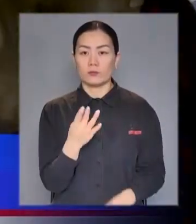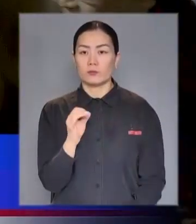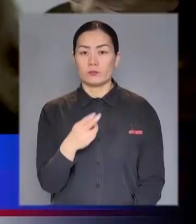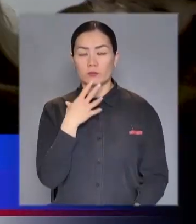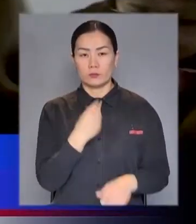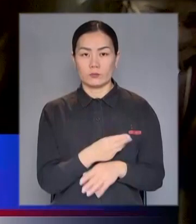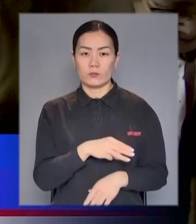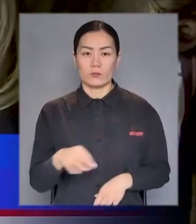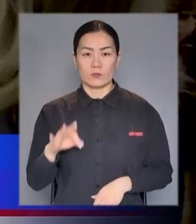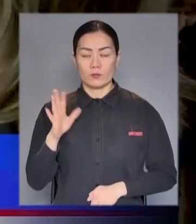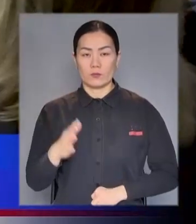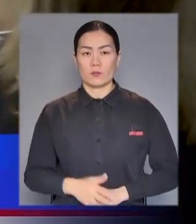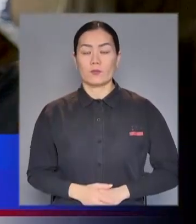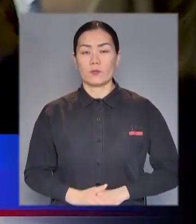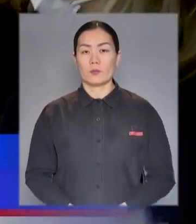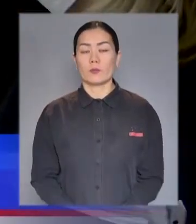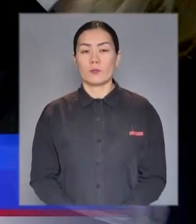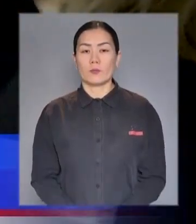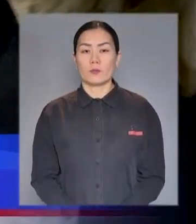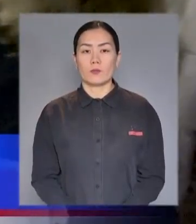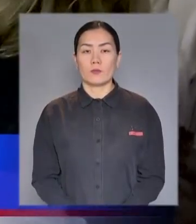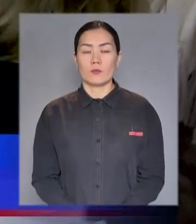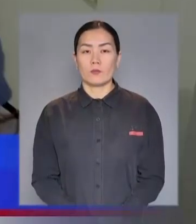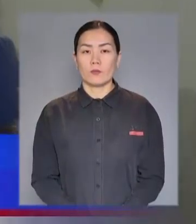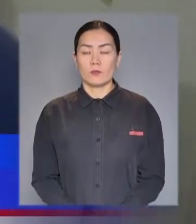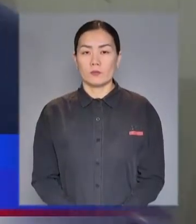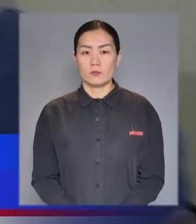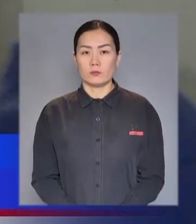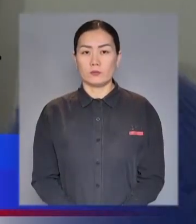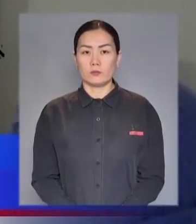«Байтерек» собственного ТО. Даниэль Шукоев, Жулдыз Кайрат Кызайбек Галымов, телеканал Трау.